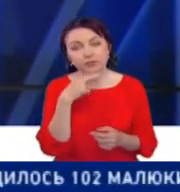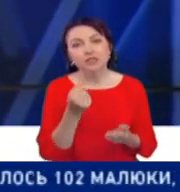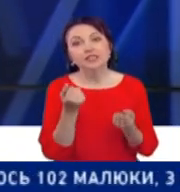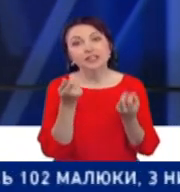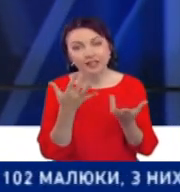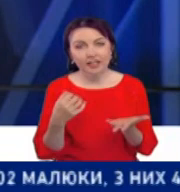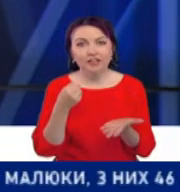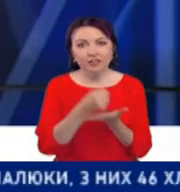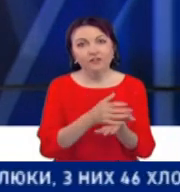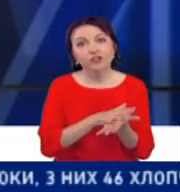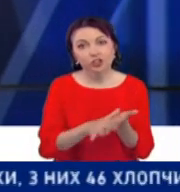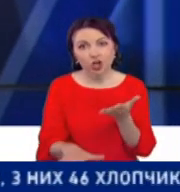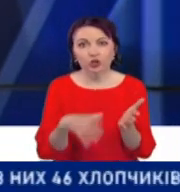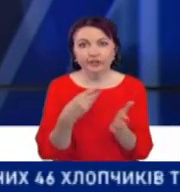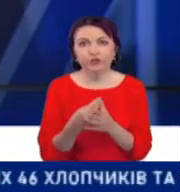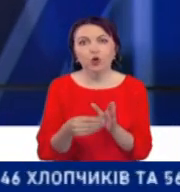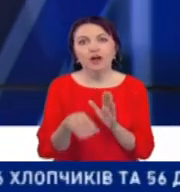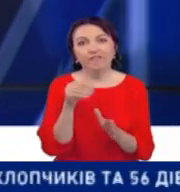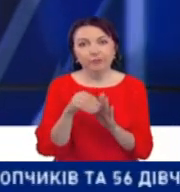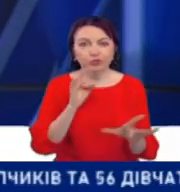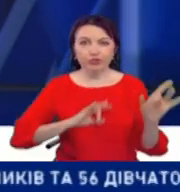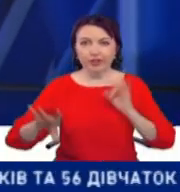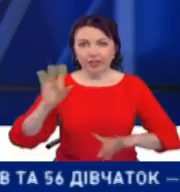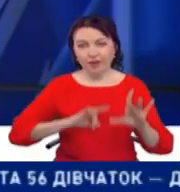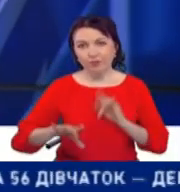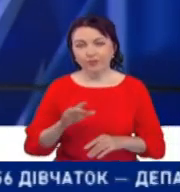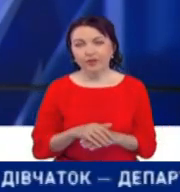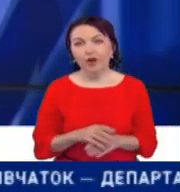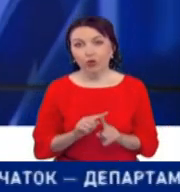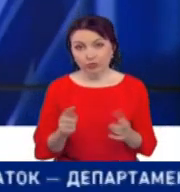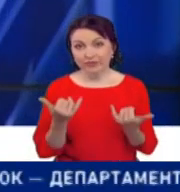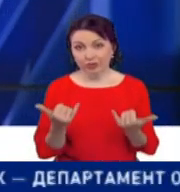скільки ж кандидат витрачає на свою виборчу кампанію, особливо ті депутати діючі.